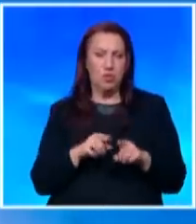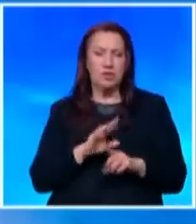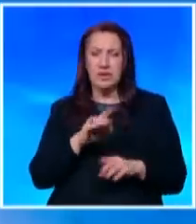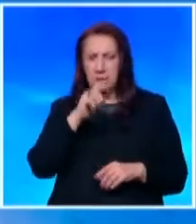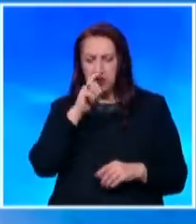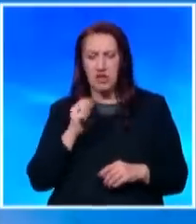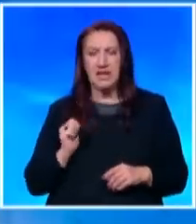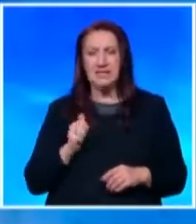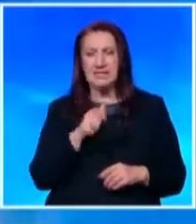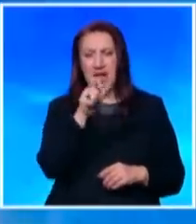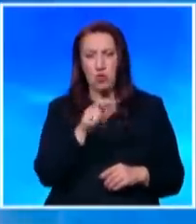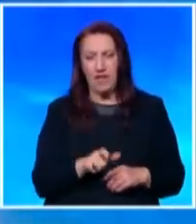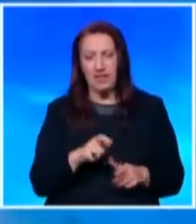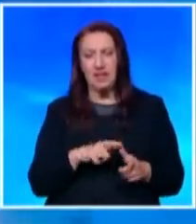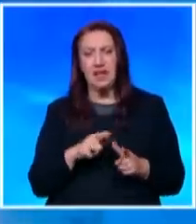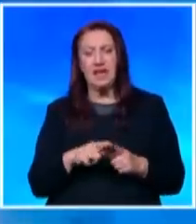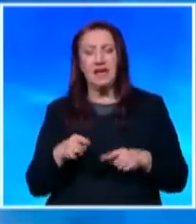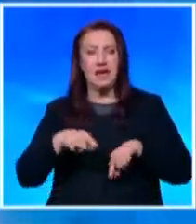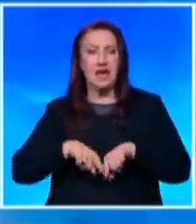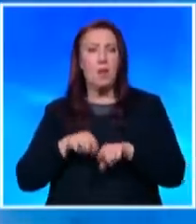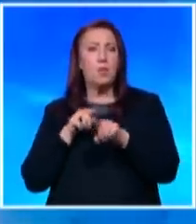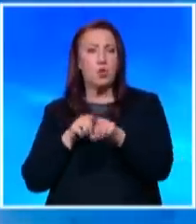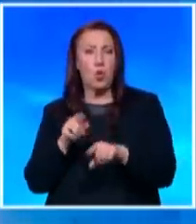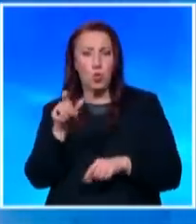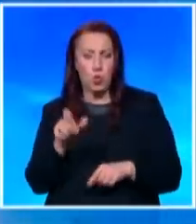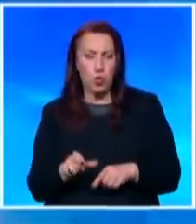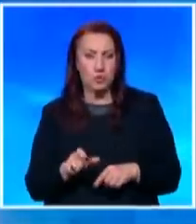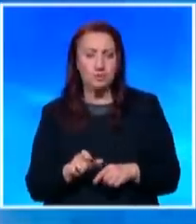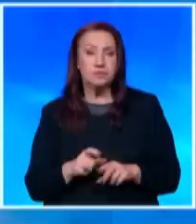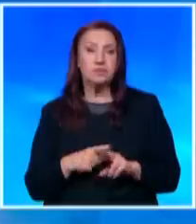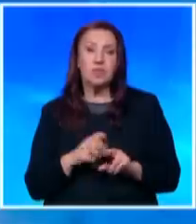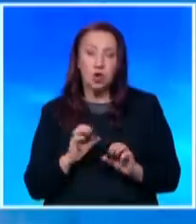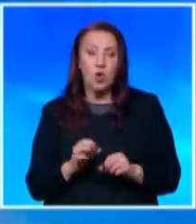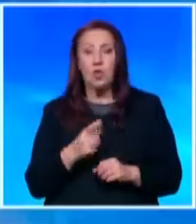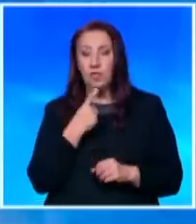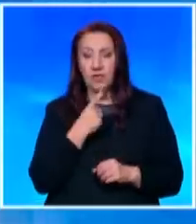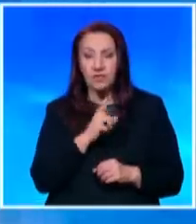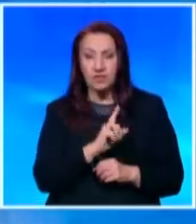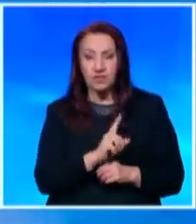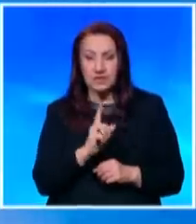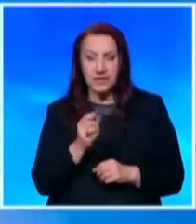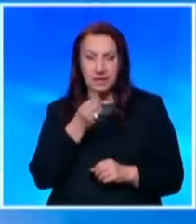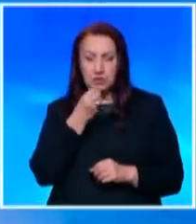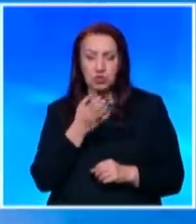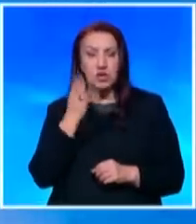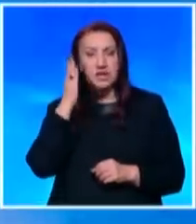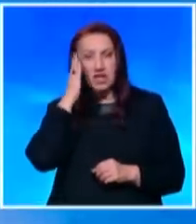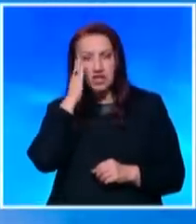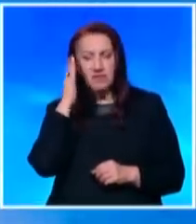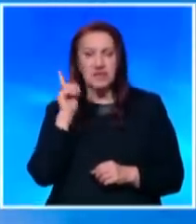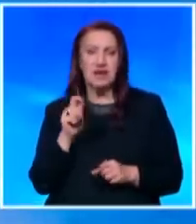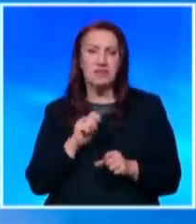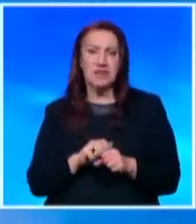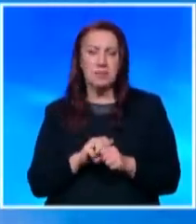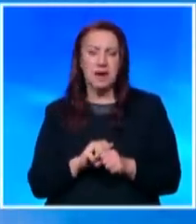прокурор. Но фактически, според мен, във всеки случай държавата трябва да отиде и направи много по-големи